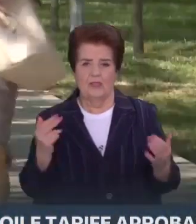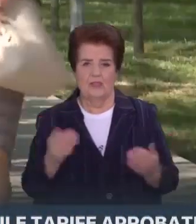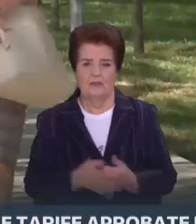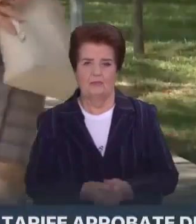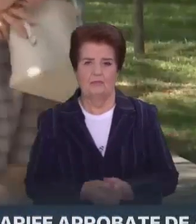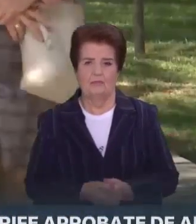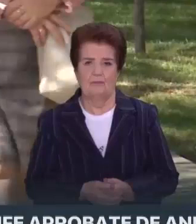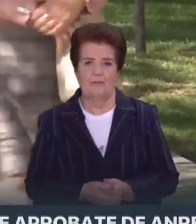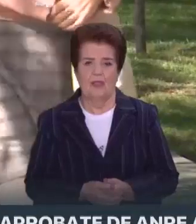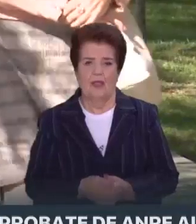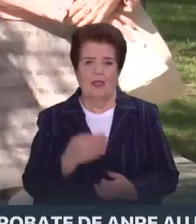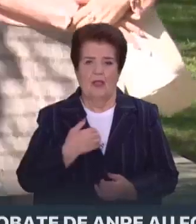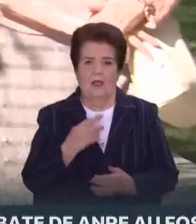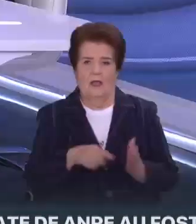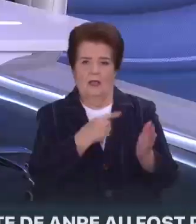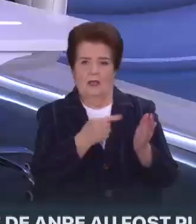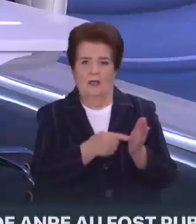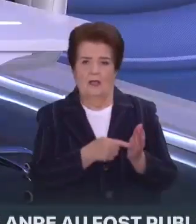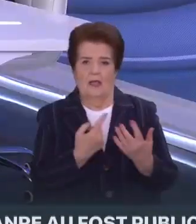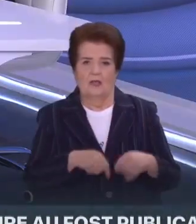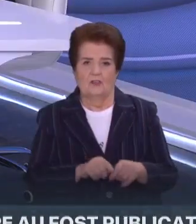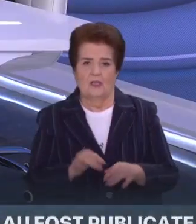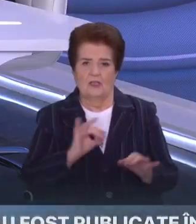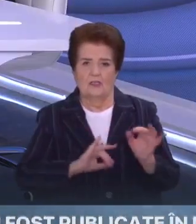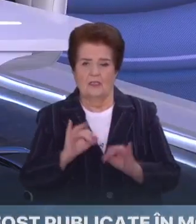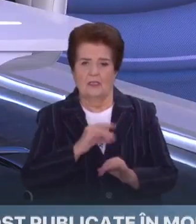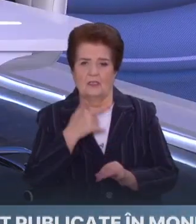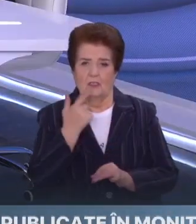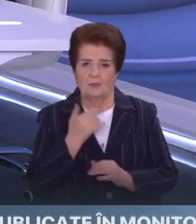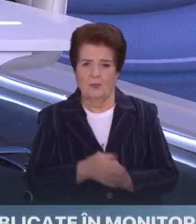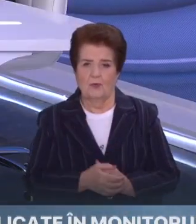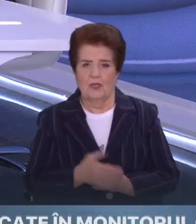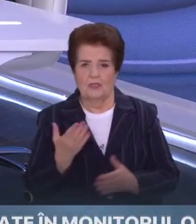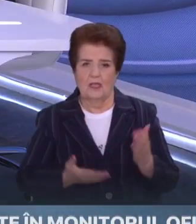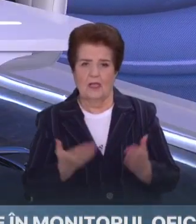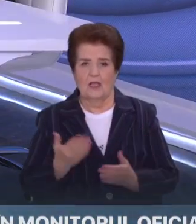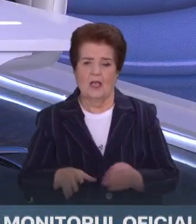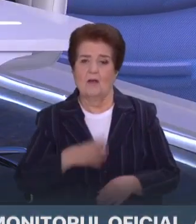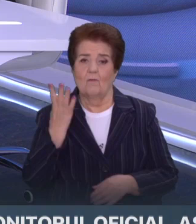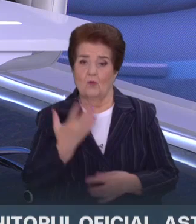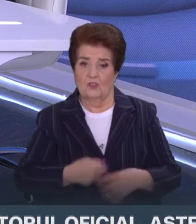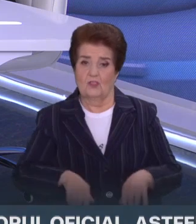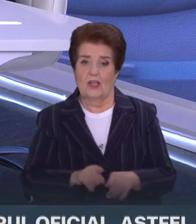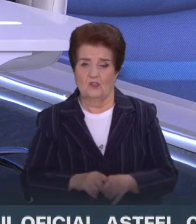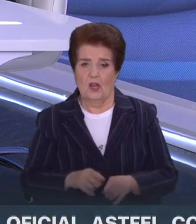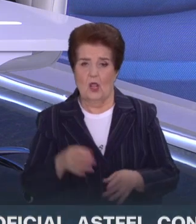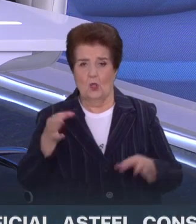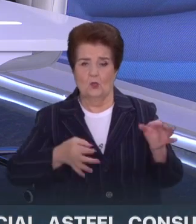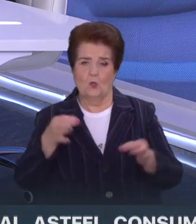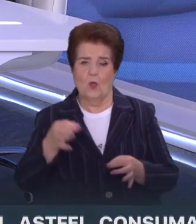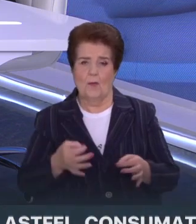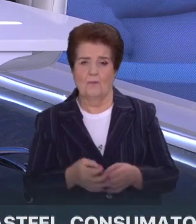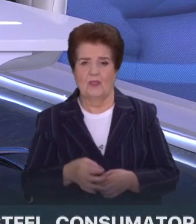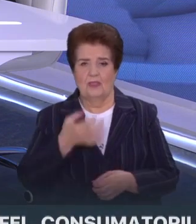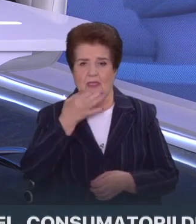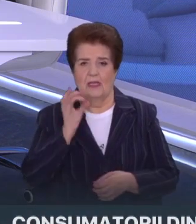Vă aud. Așa. Eu vă întrebam, revin la aceeași întrebare, spuneți-ne, vă rog frumos, dacă ați mai avut așa toamne blânde din experiența